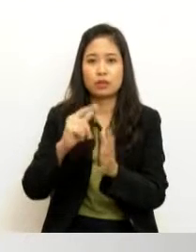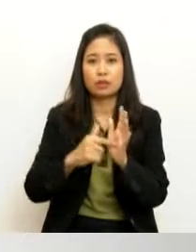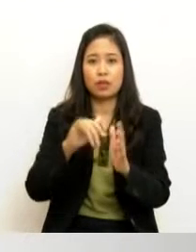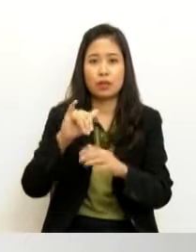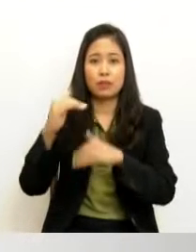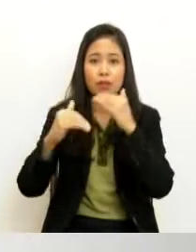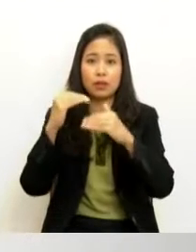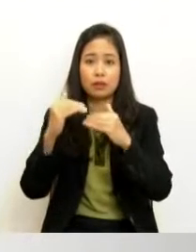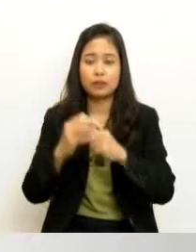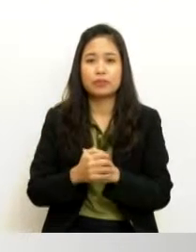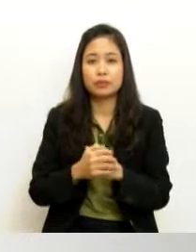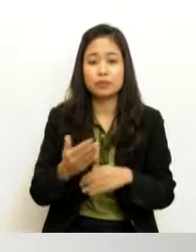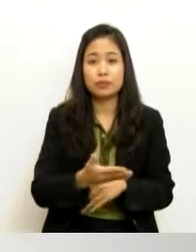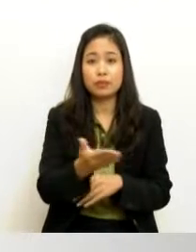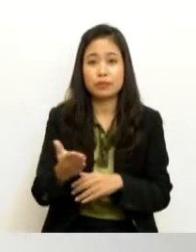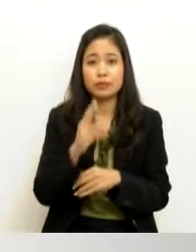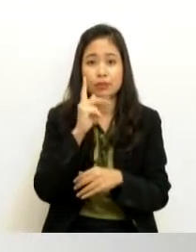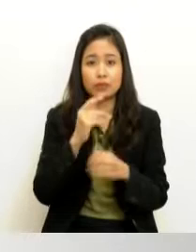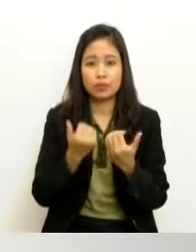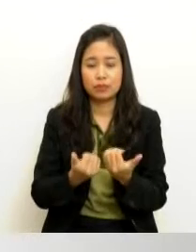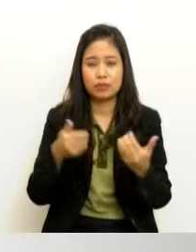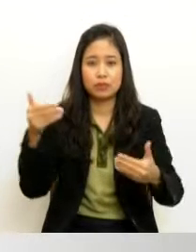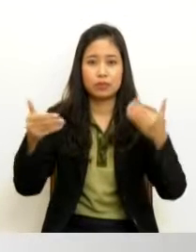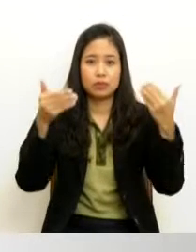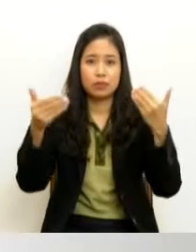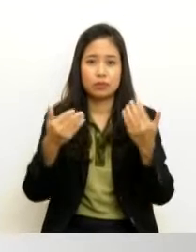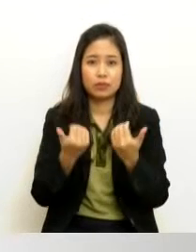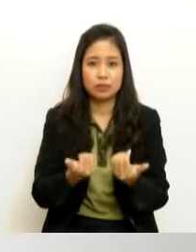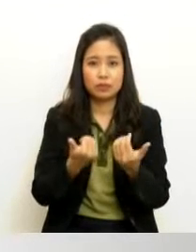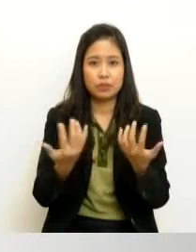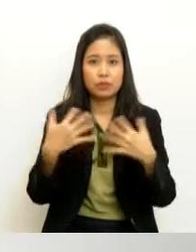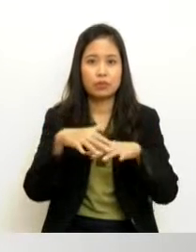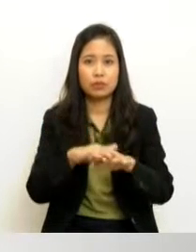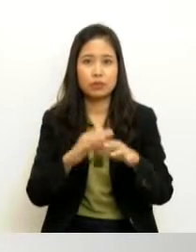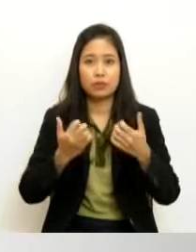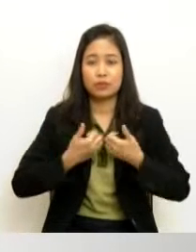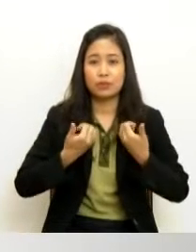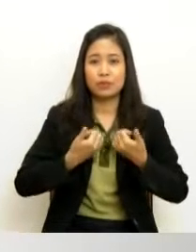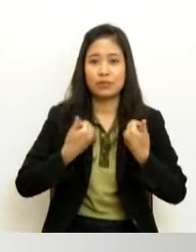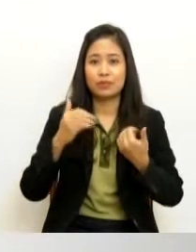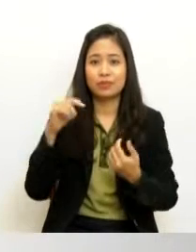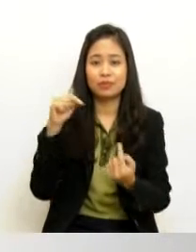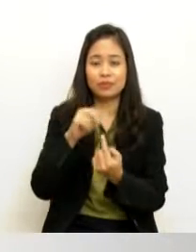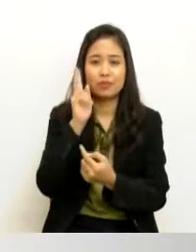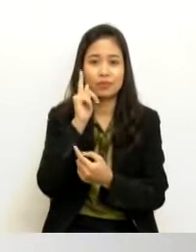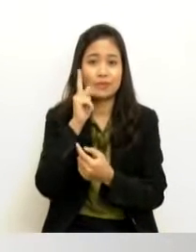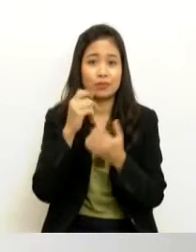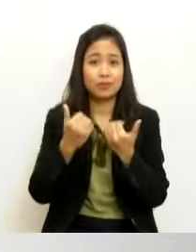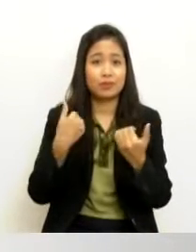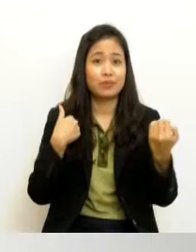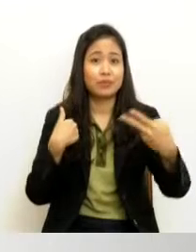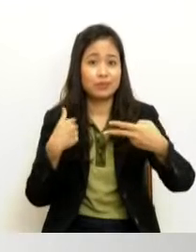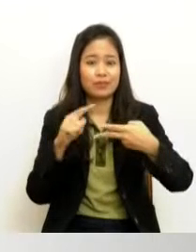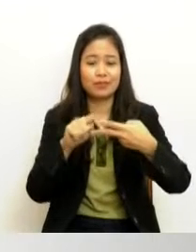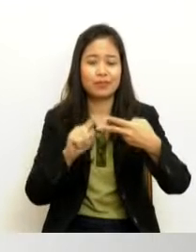านผู้ชมรายการผู้เช้าข่าวสปทคะสำหรับกิจกรรมที่เราให้ท่านผู้ชมนั้นได้ร่วมสนุกกับรายการของเรานะคะมีด้วยกันอยู่2กิจกรรมด้วยกันค่ะ